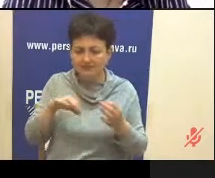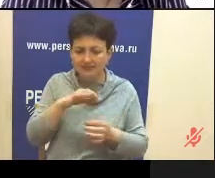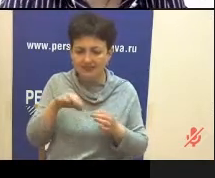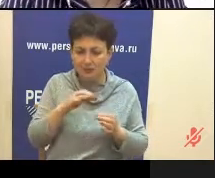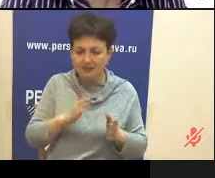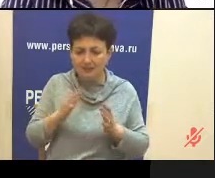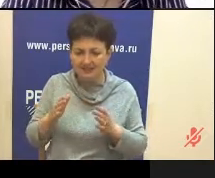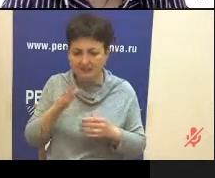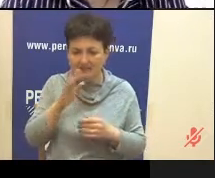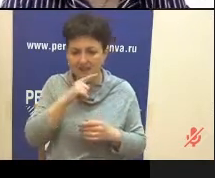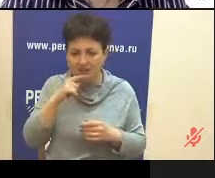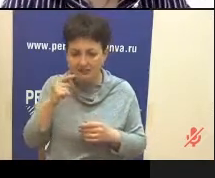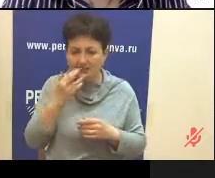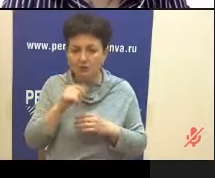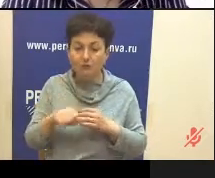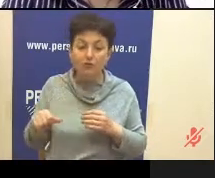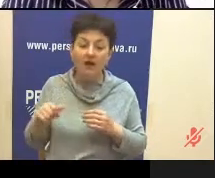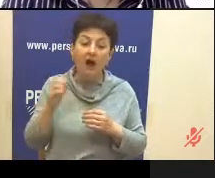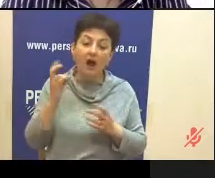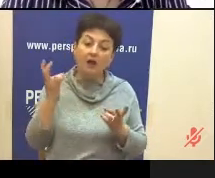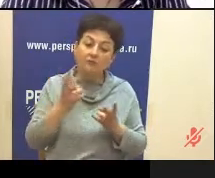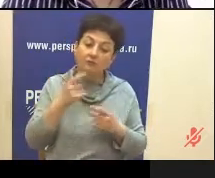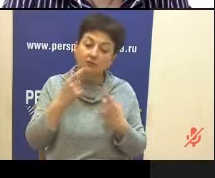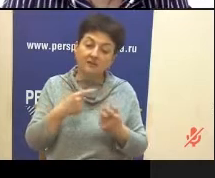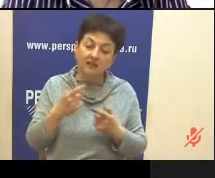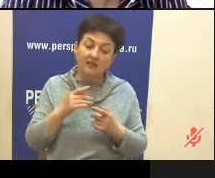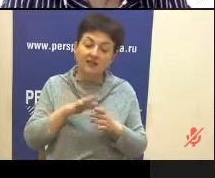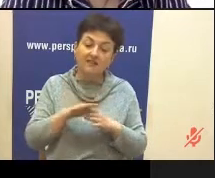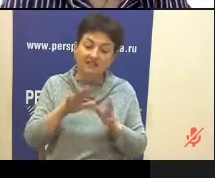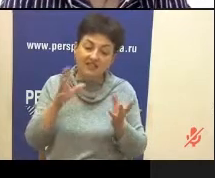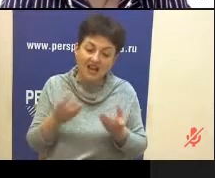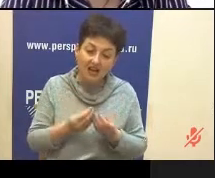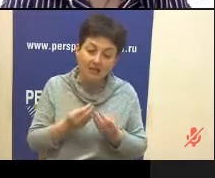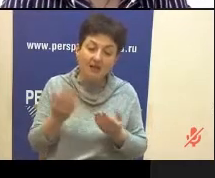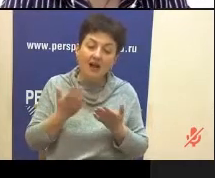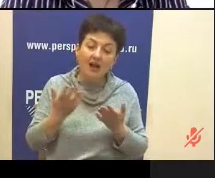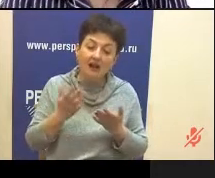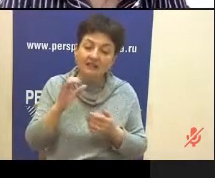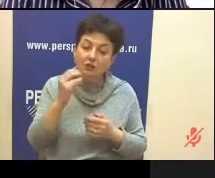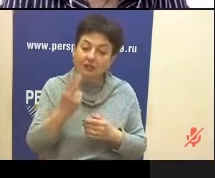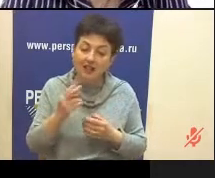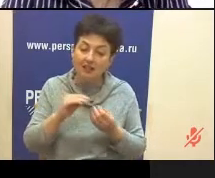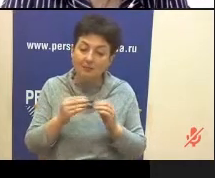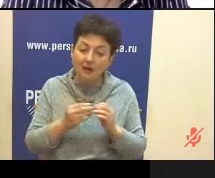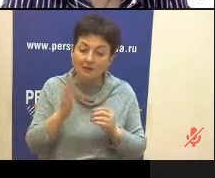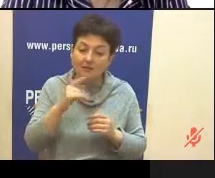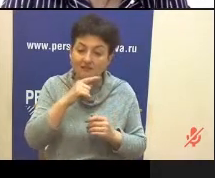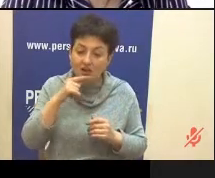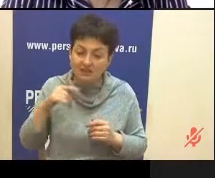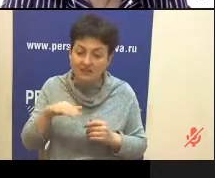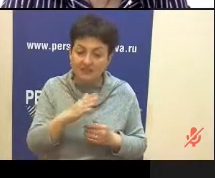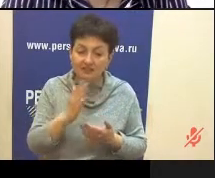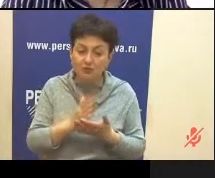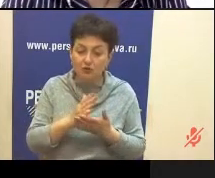особенностями сиротских систем в России и за рубежом, а может быть, стоит говорить в целом о том, какая социальная проблема в